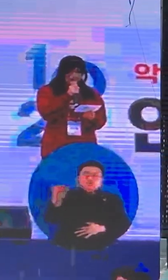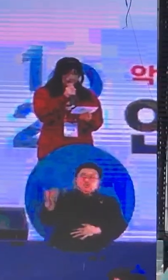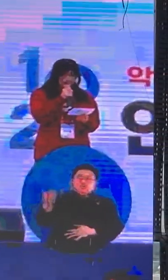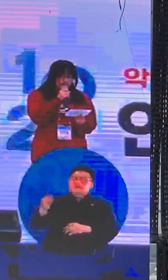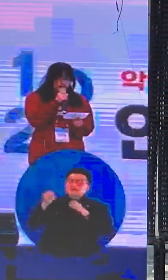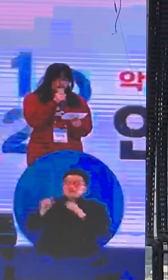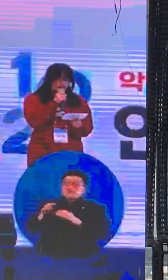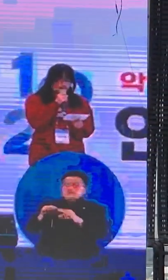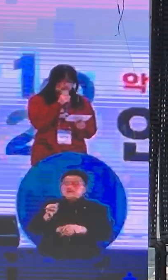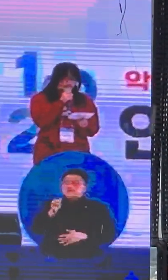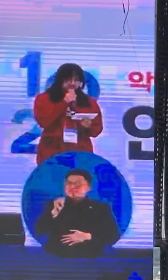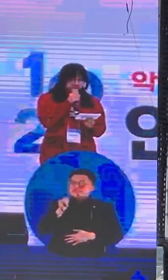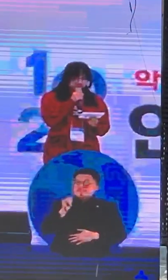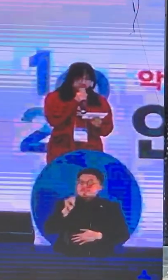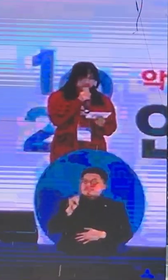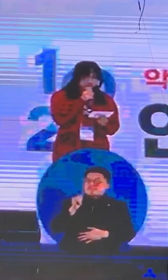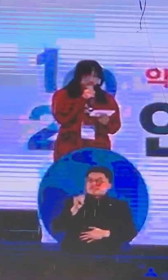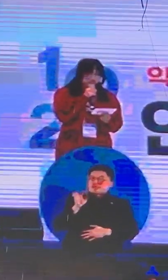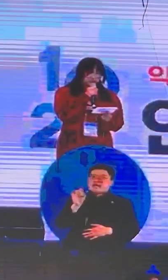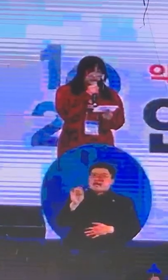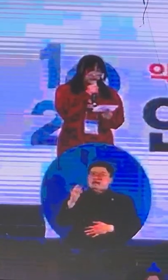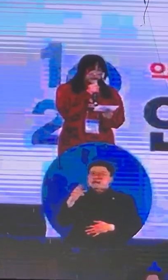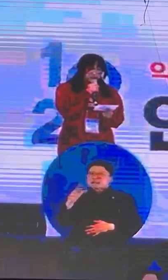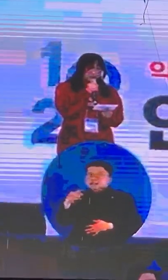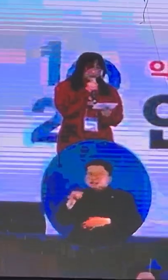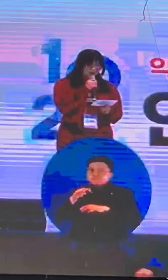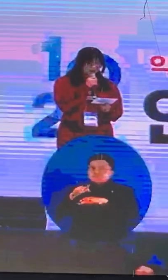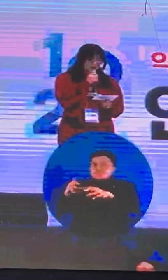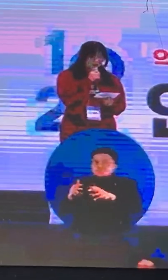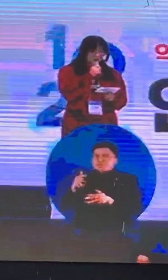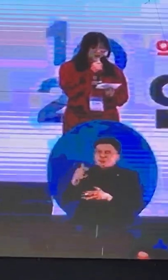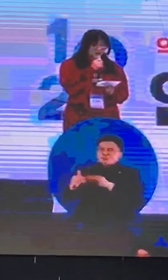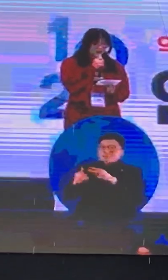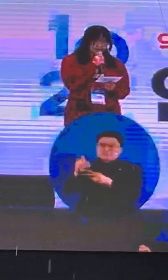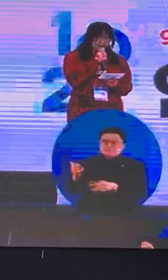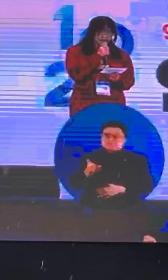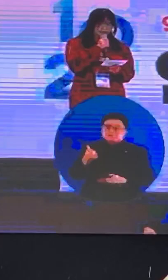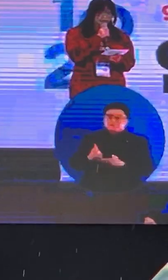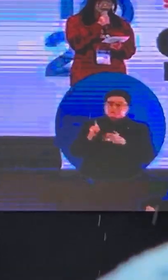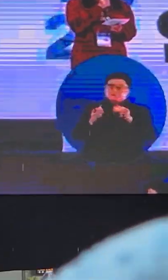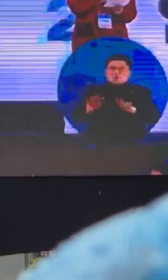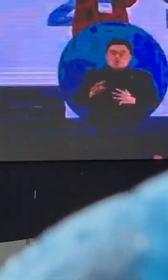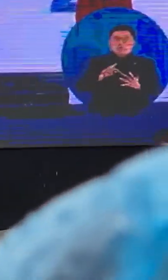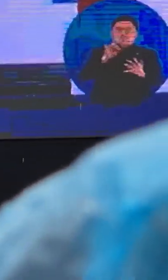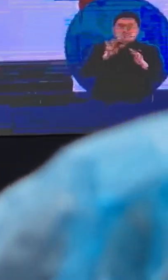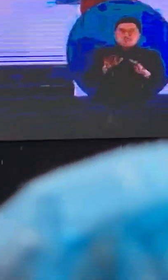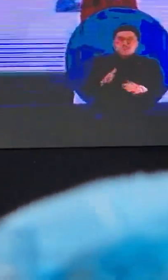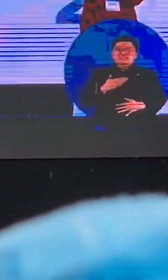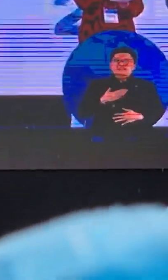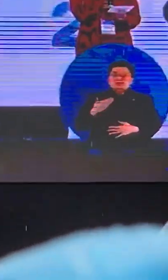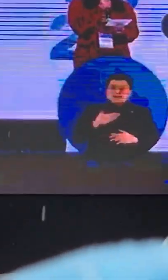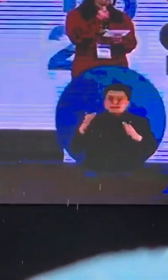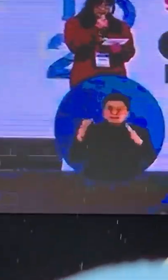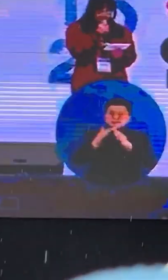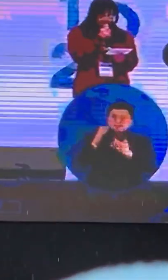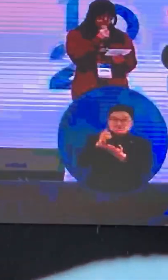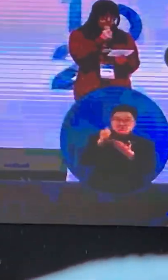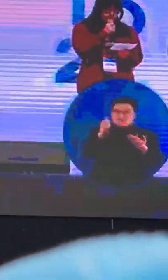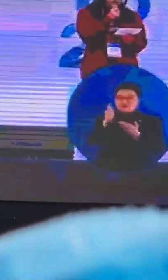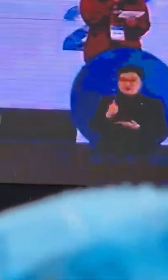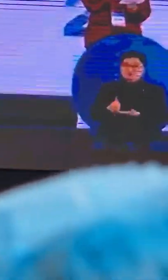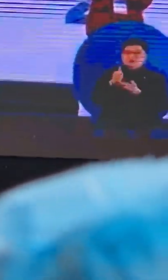땅에 있는 아모리 족속의 신들이든지 너희가 섬길 자를 오늘 택하라. 오직 나와 내 집은